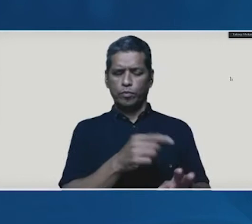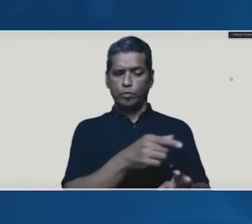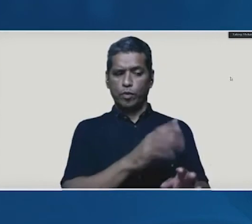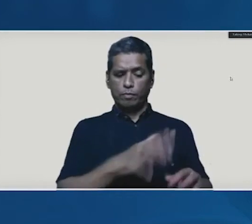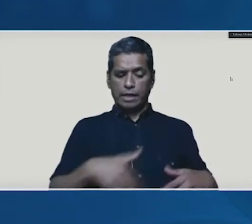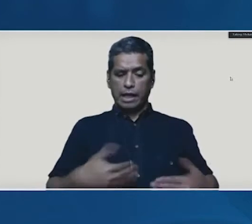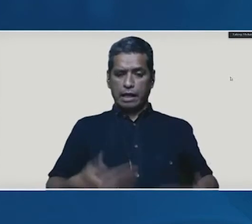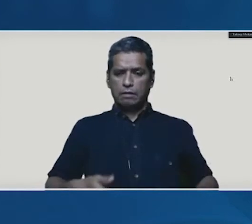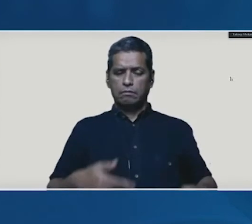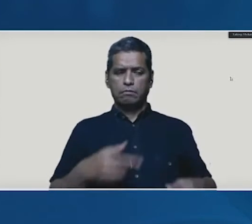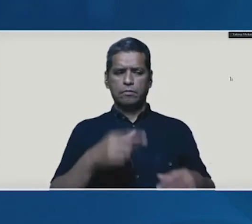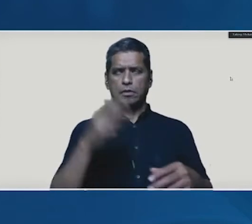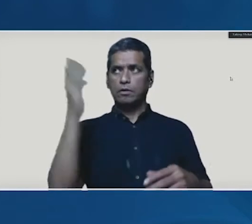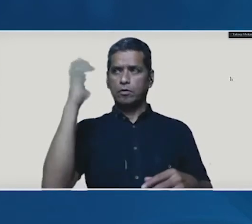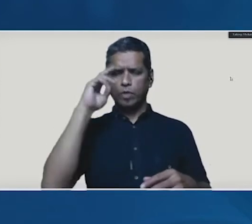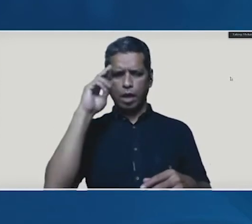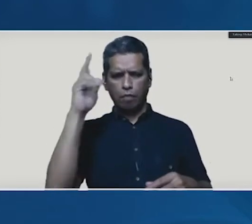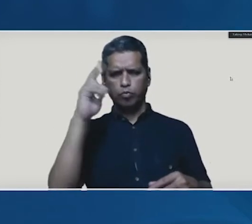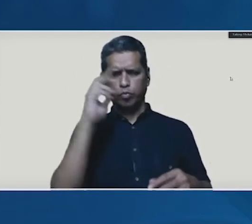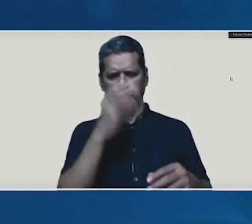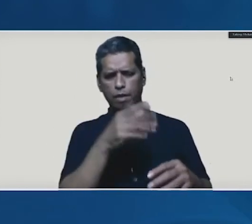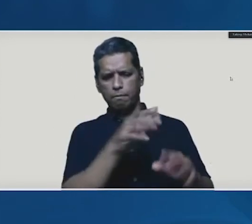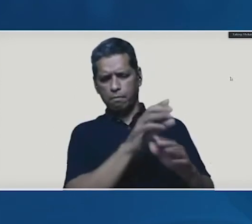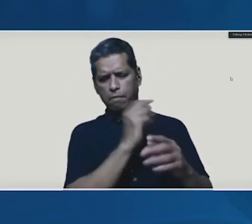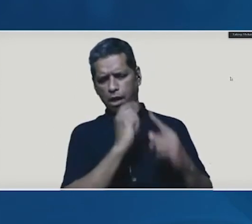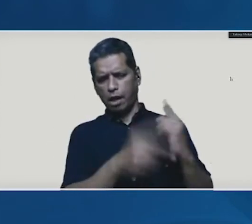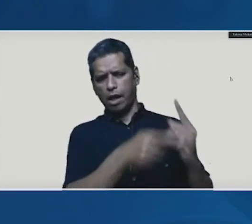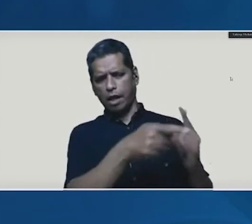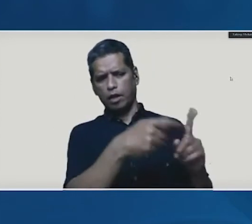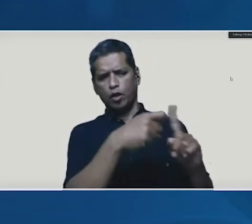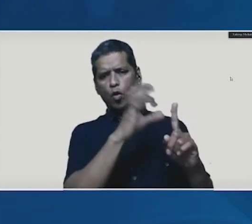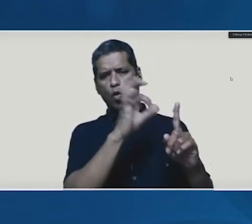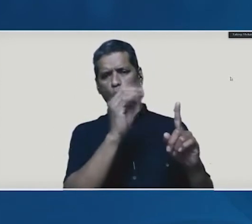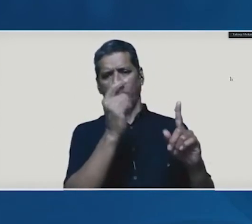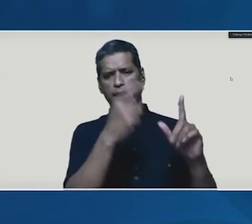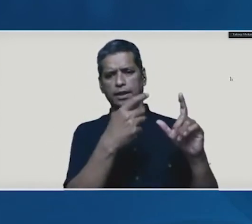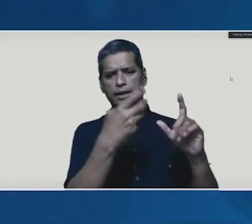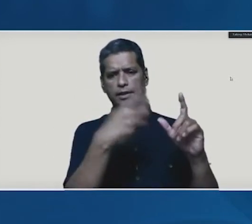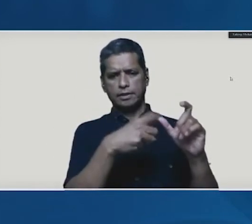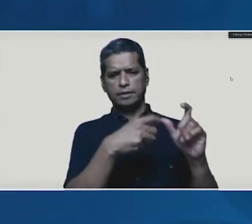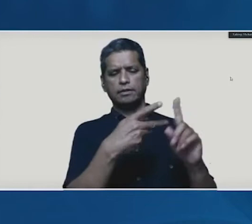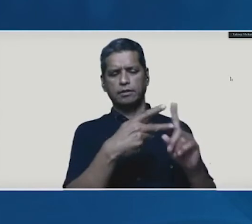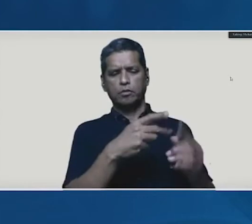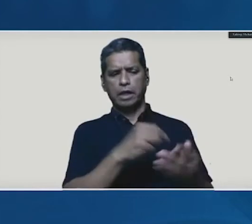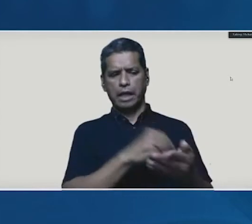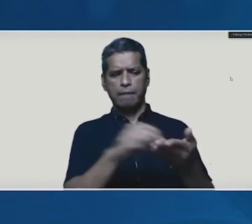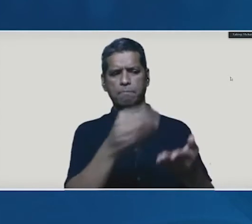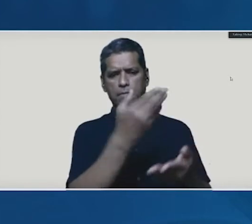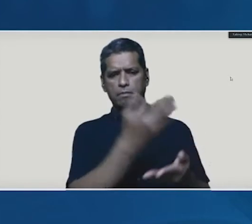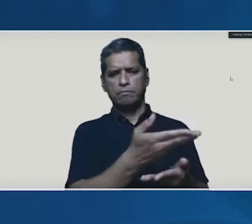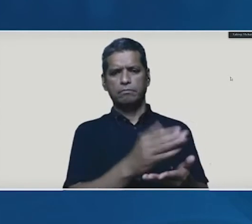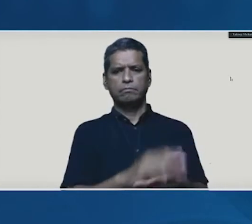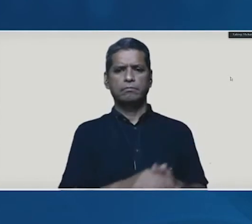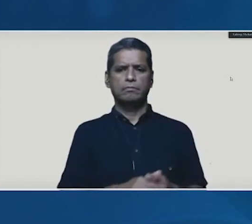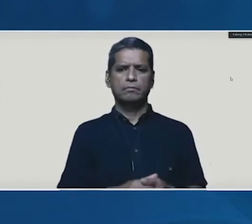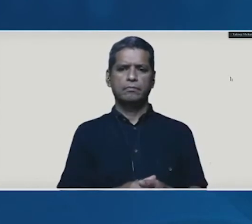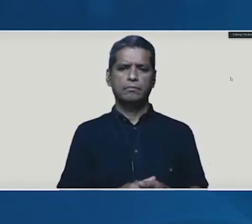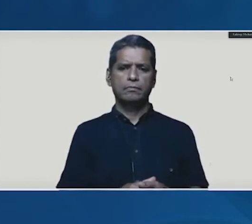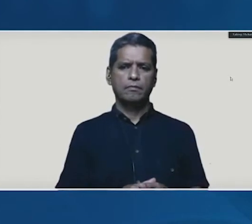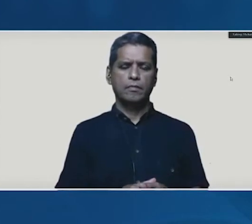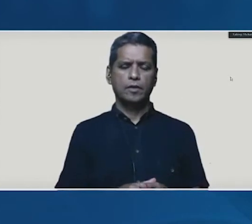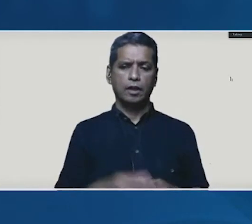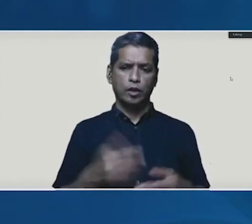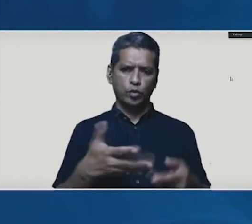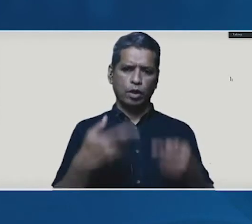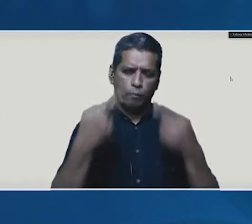sebelum engkau dilahirkan aku telah mengenal namamu itulah dalam Yeremia pasal 1 ayat